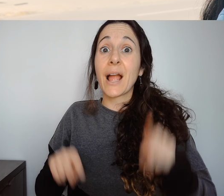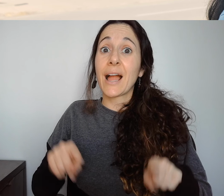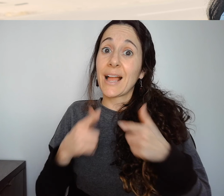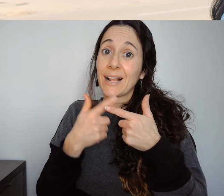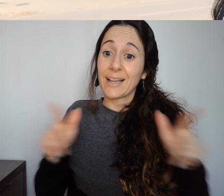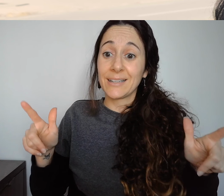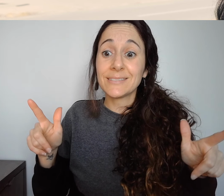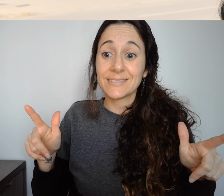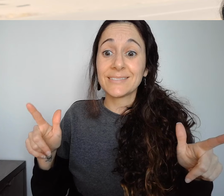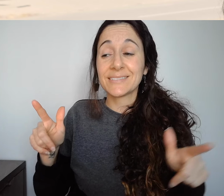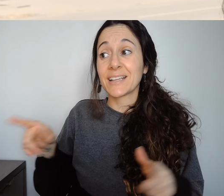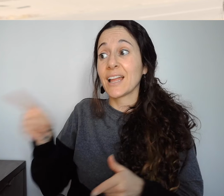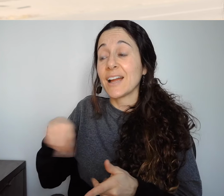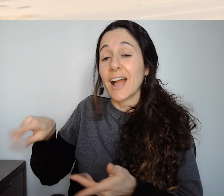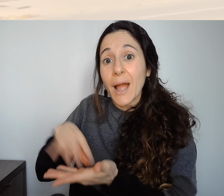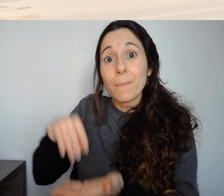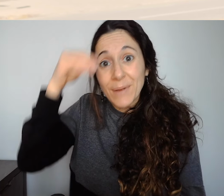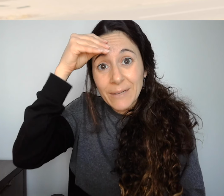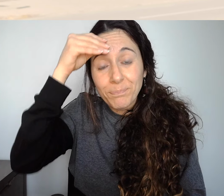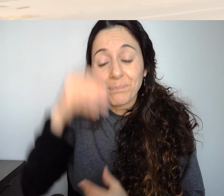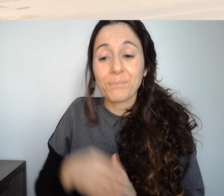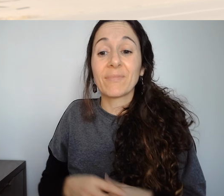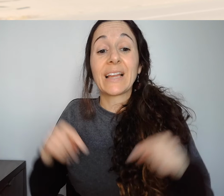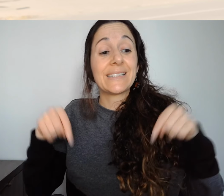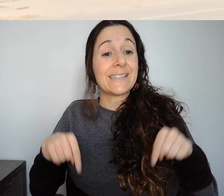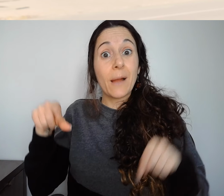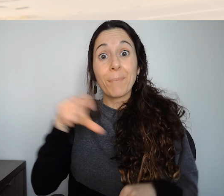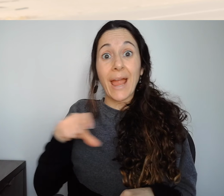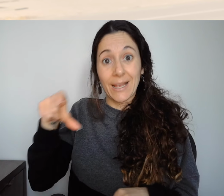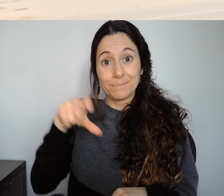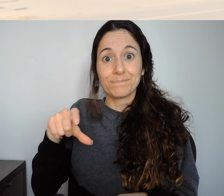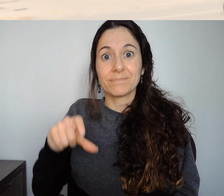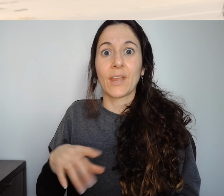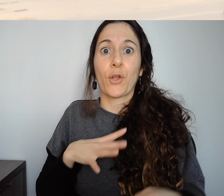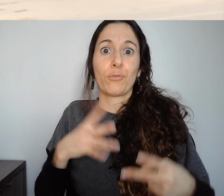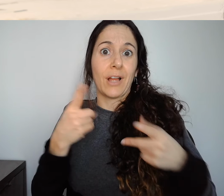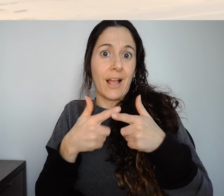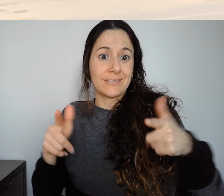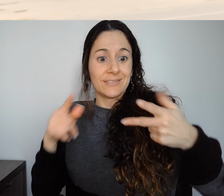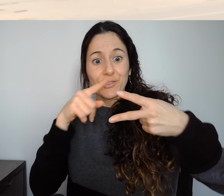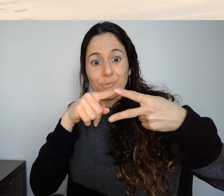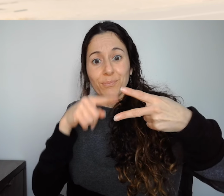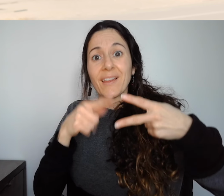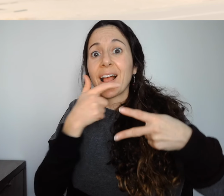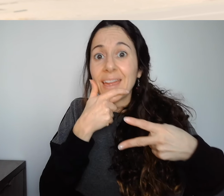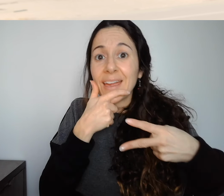Mais ça dépend de la langue qu'eux apprennent. Et ici au Québec, je pense le français et